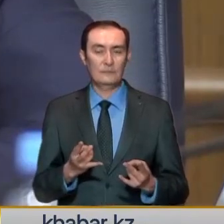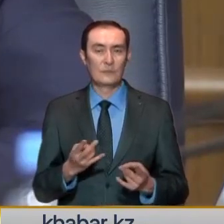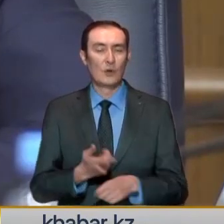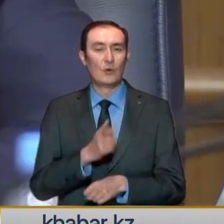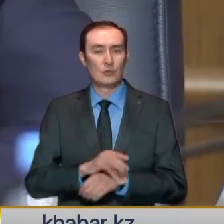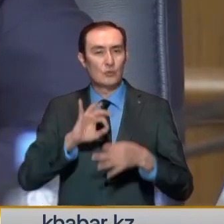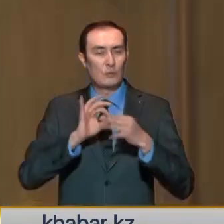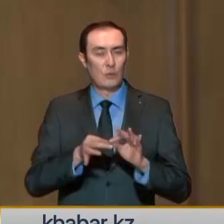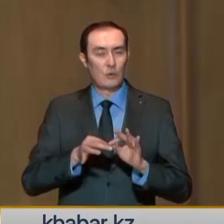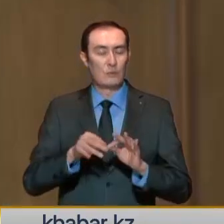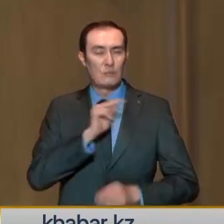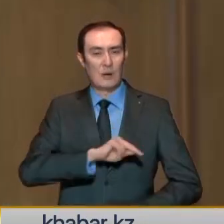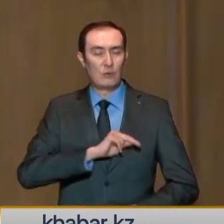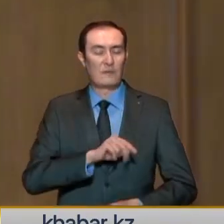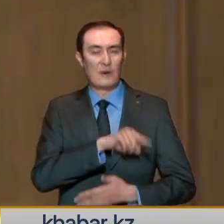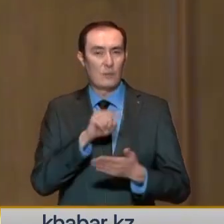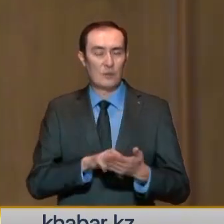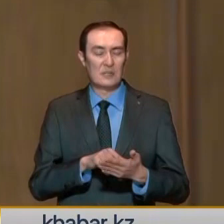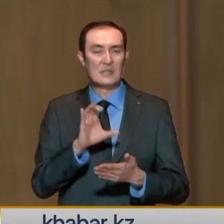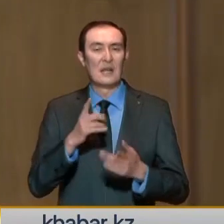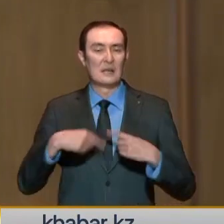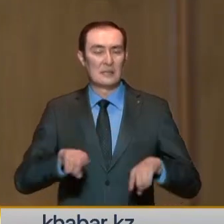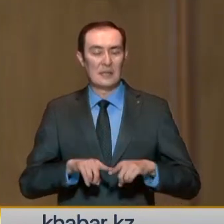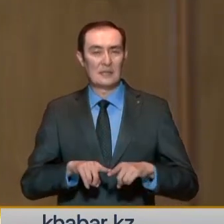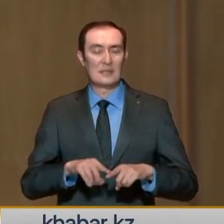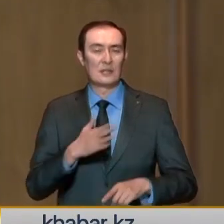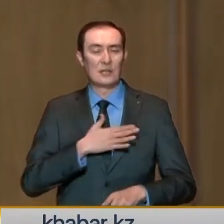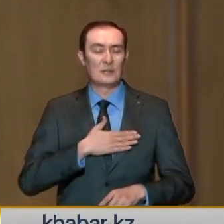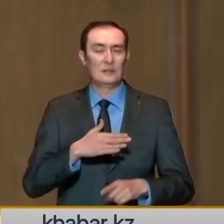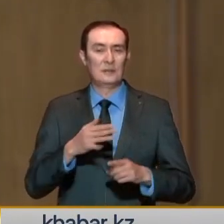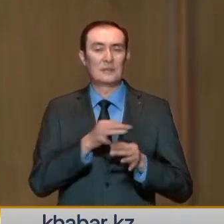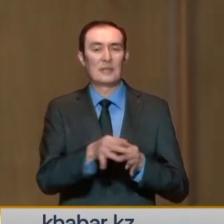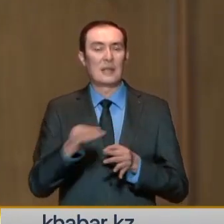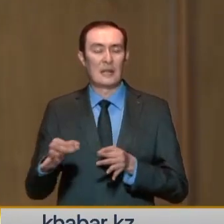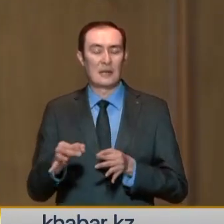очень глубоко проработать все вопросы, связанные с организацией деятельности наших территориальных подразделений.